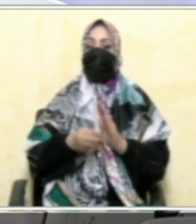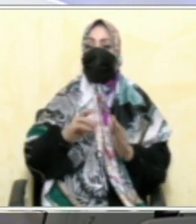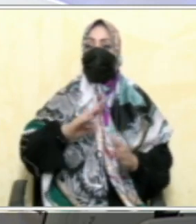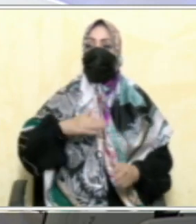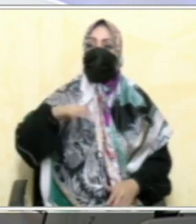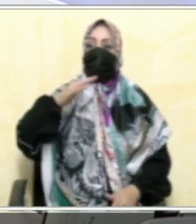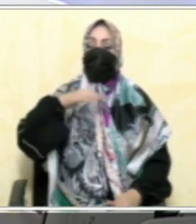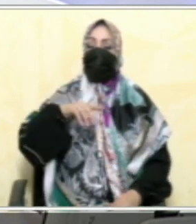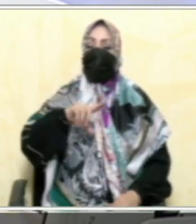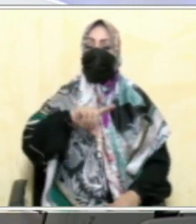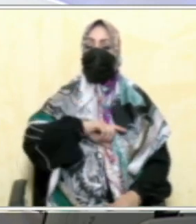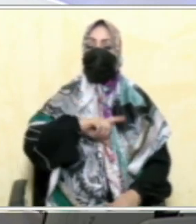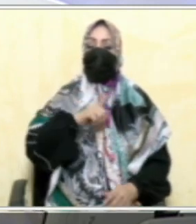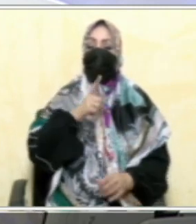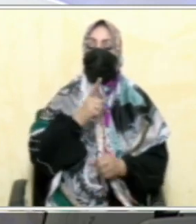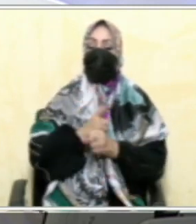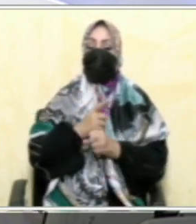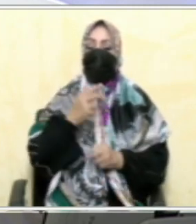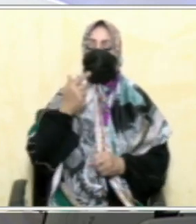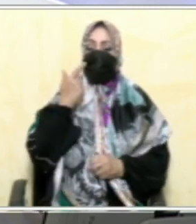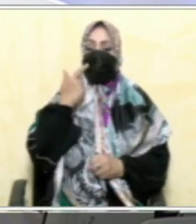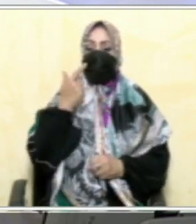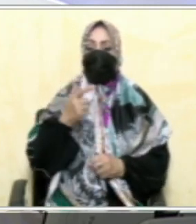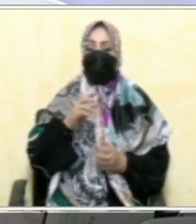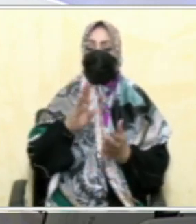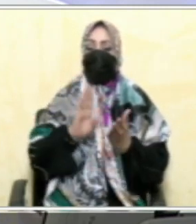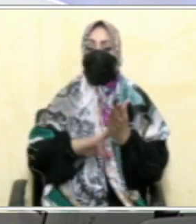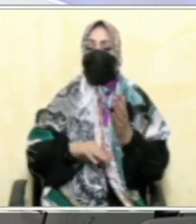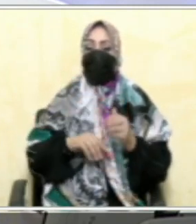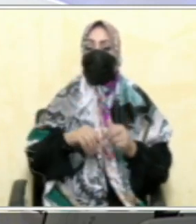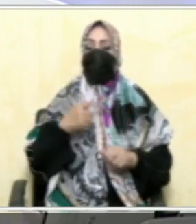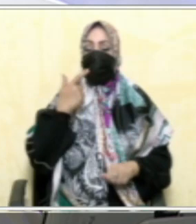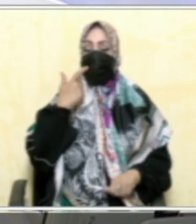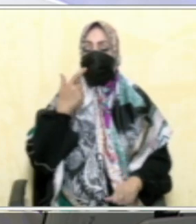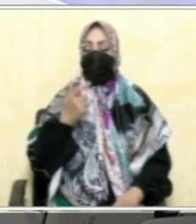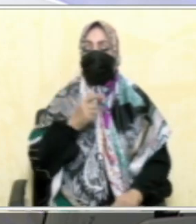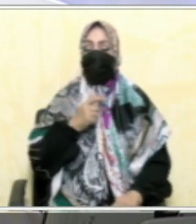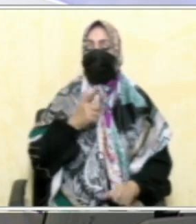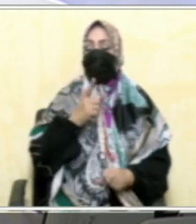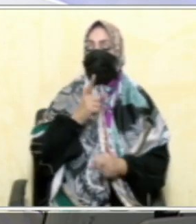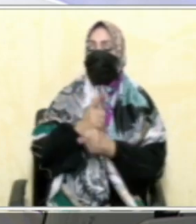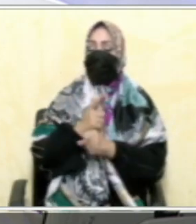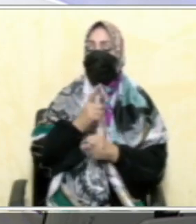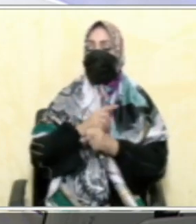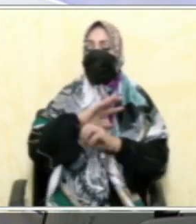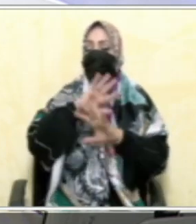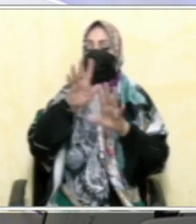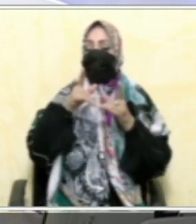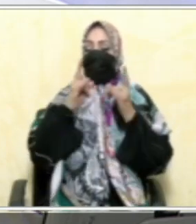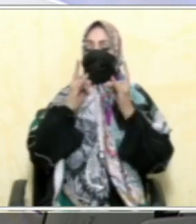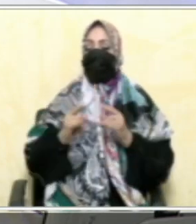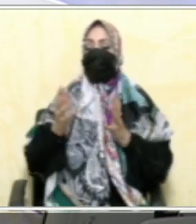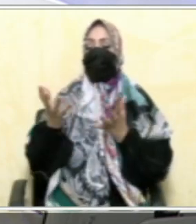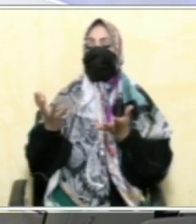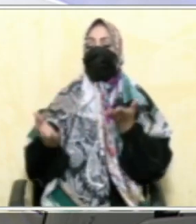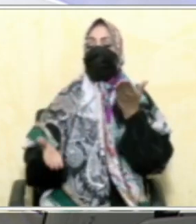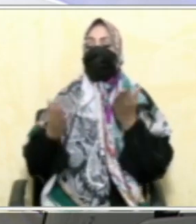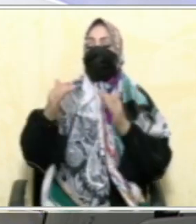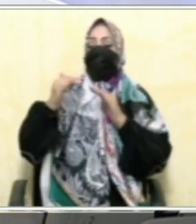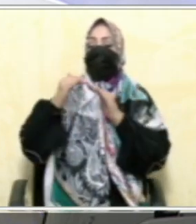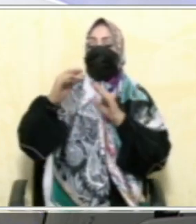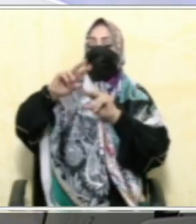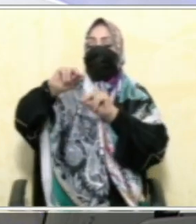بصفة العدل في الشارع وبين طلابه وتلاميذه. قال شوقي رحمه الله: